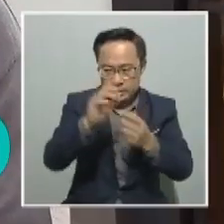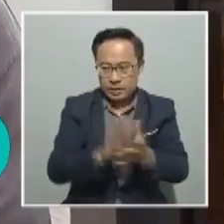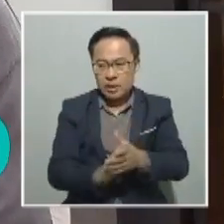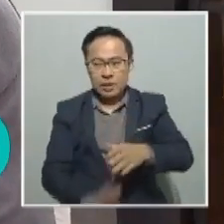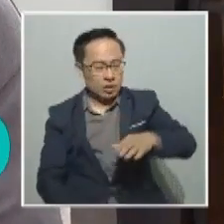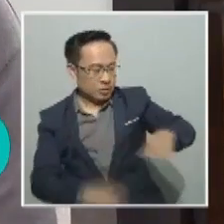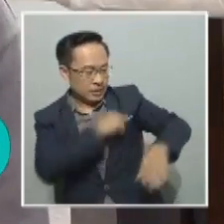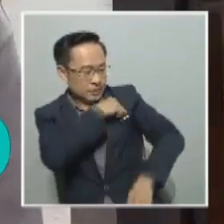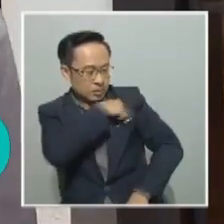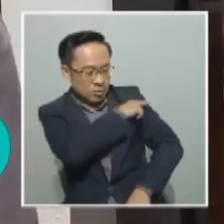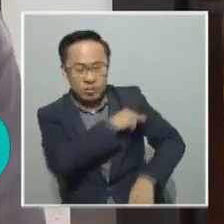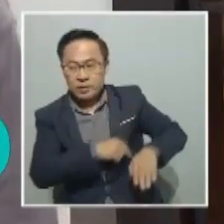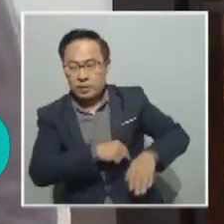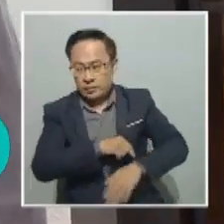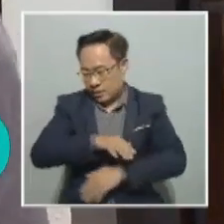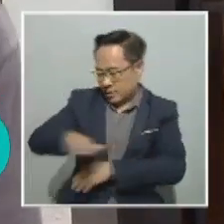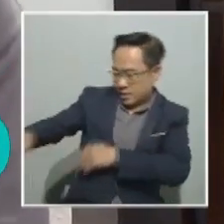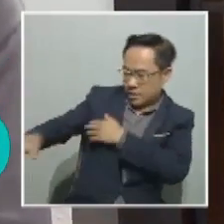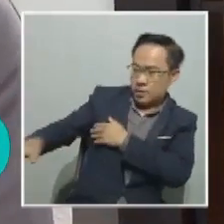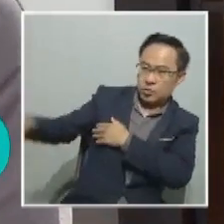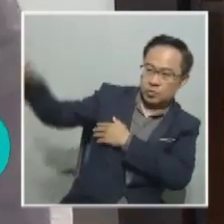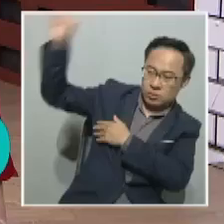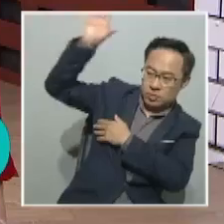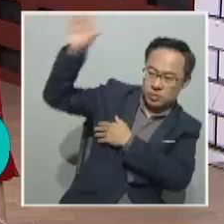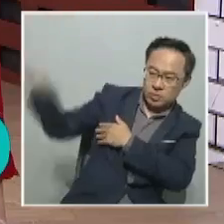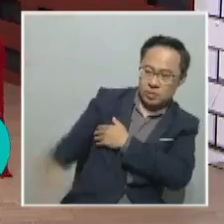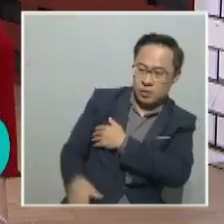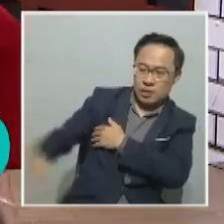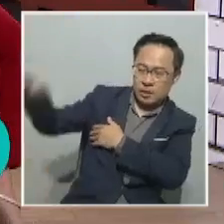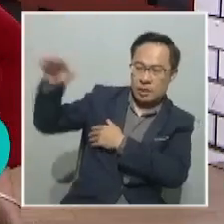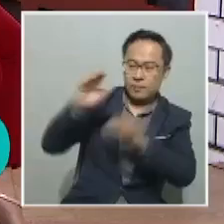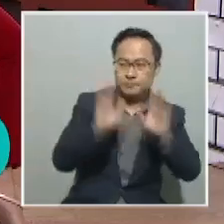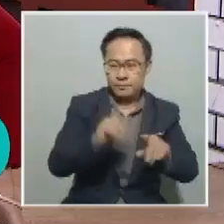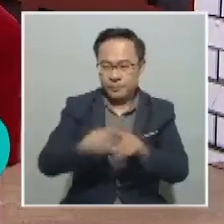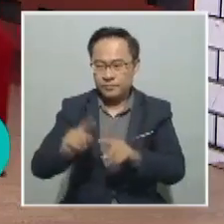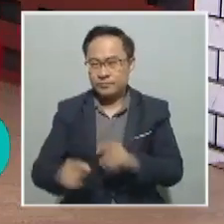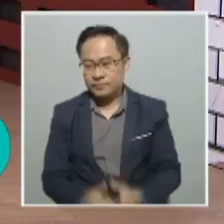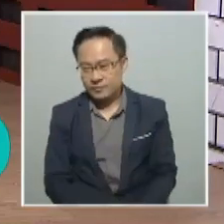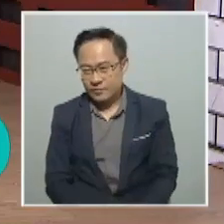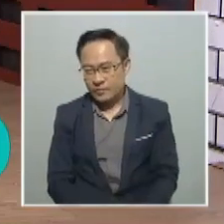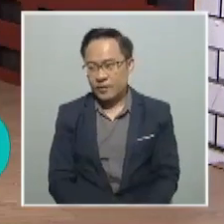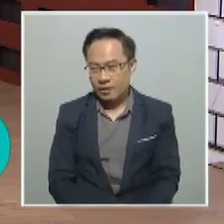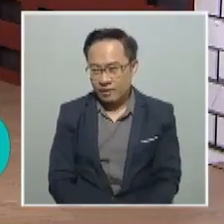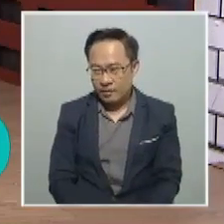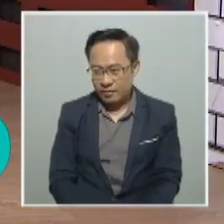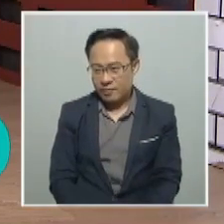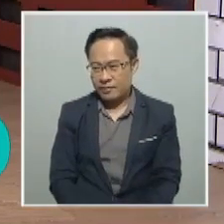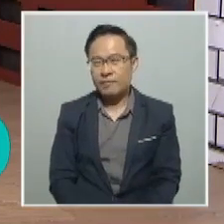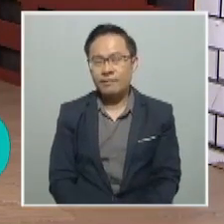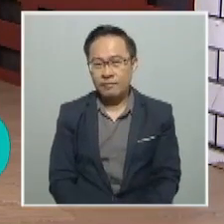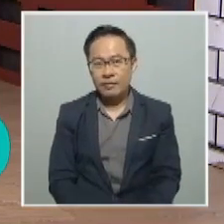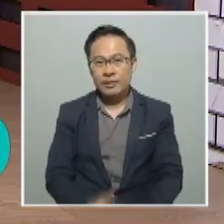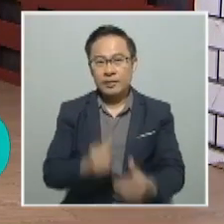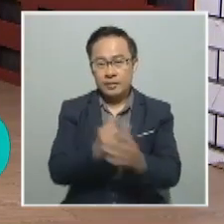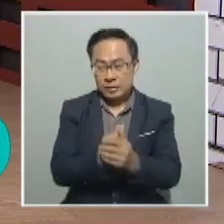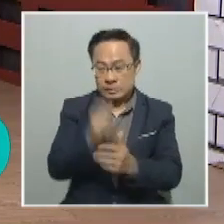วนี้เขาก็จะทำไม่ได้ด้วยเขาจะยกได้ไม่เกิน90องศา แล้วจริง ๆ โอเพลงบอกอายุเลยเนี ่ ย แล้ว